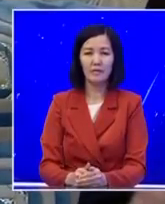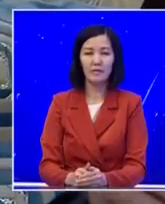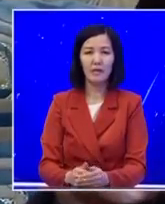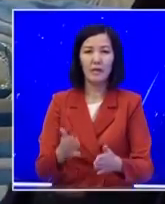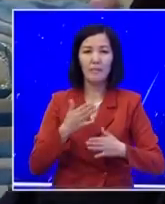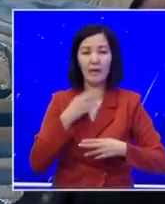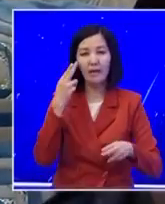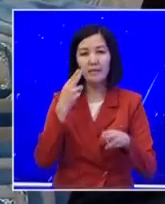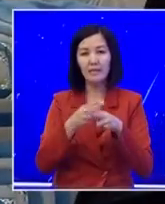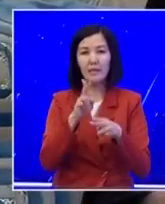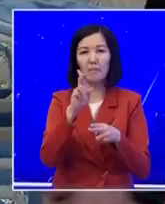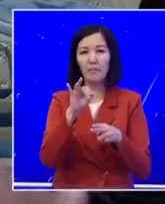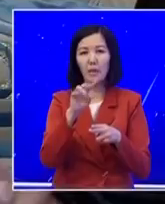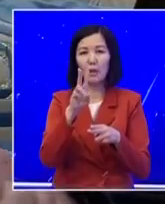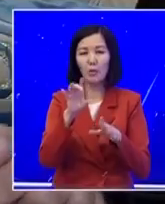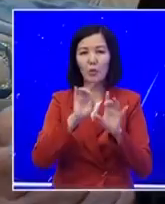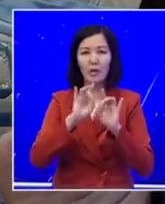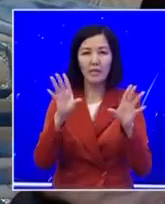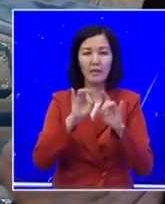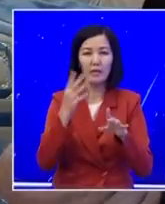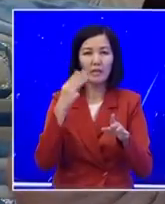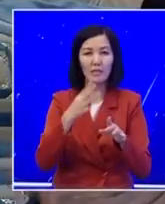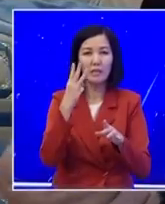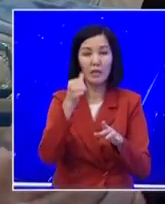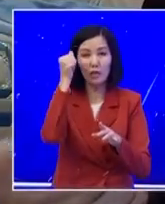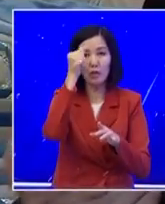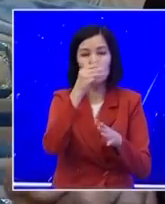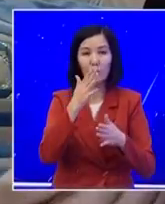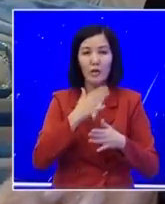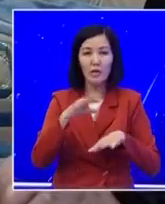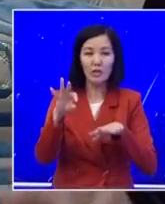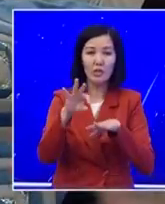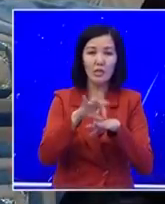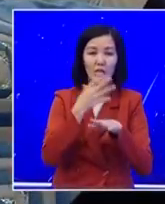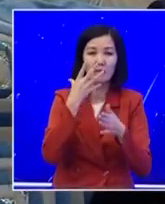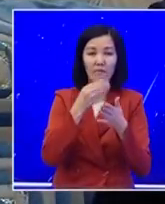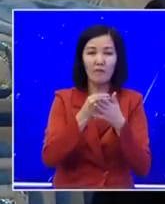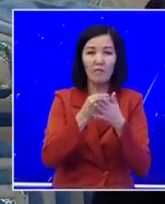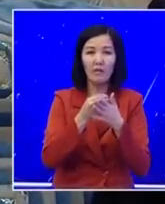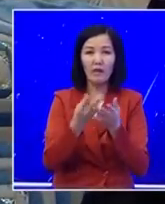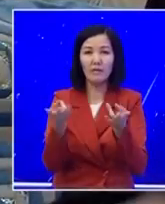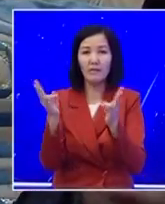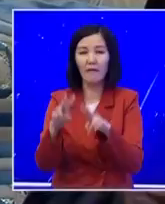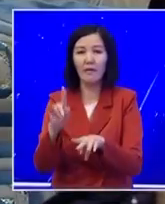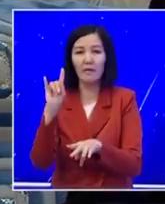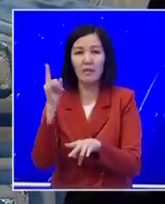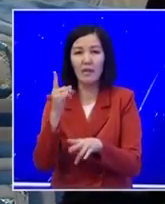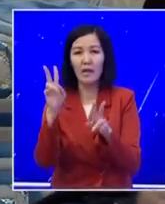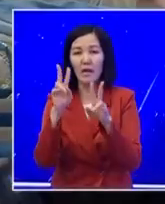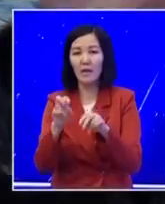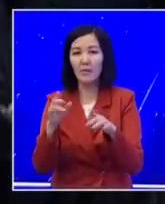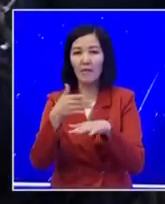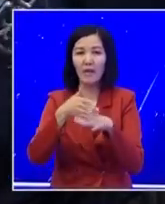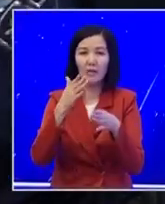Моя сестра Бейнур рассказывала, шел 33-й год. Жена нашего дяди оставила своего ребенка в постели, а сама отправилась на поиски